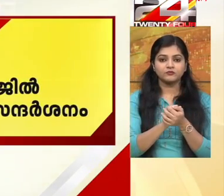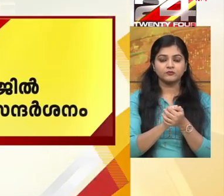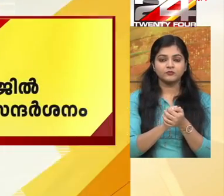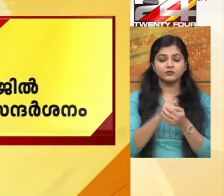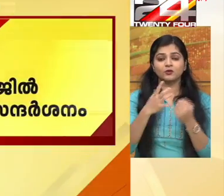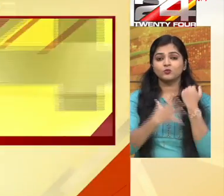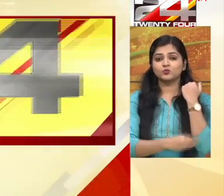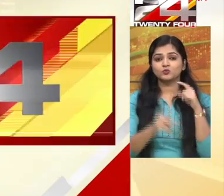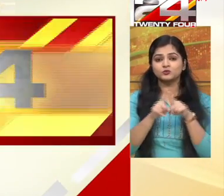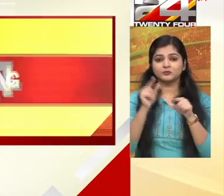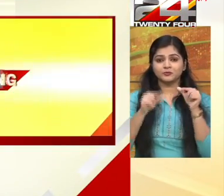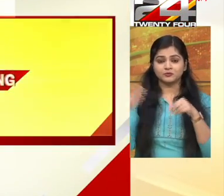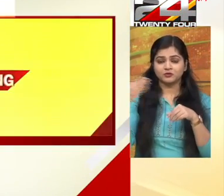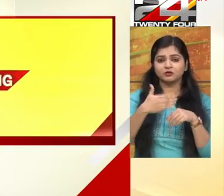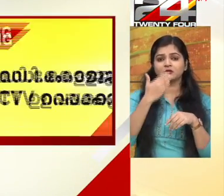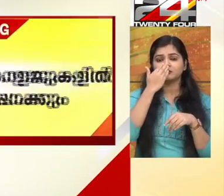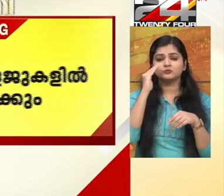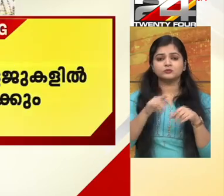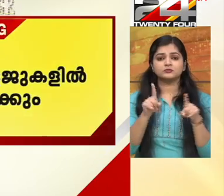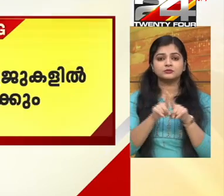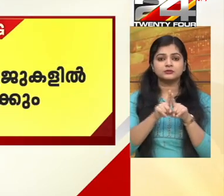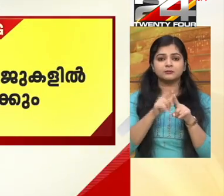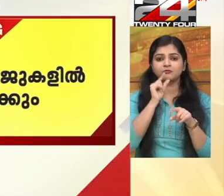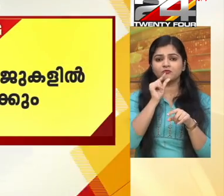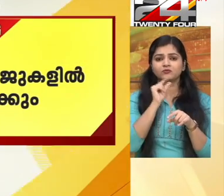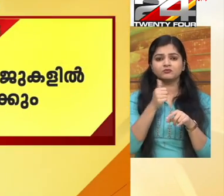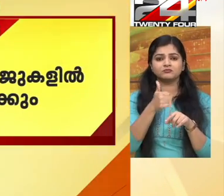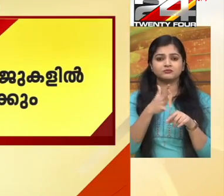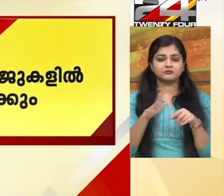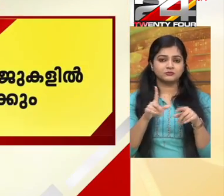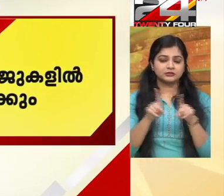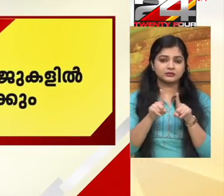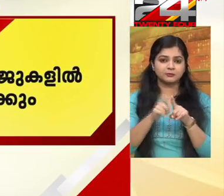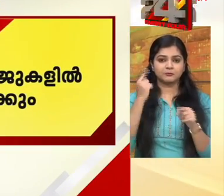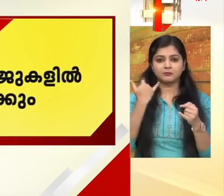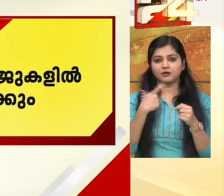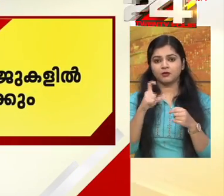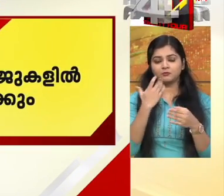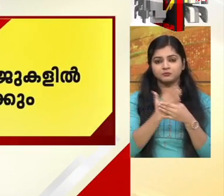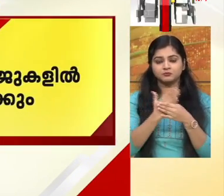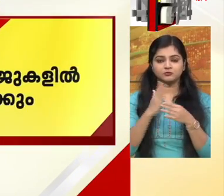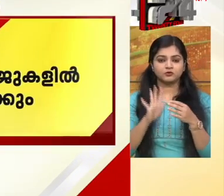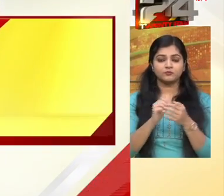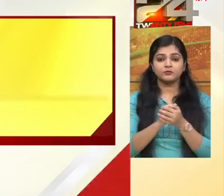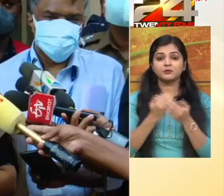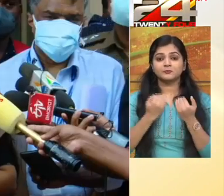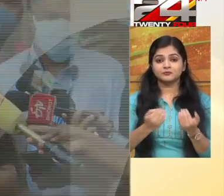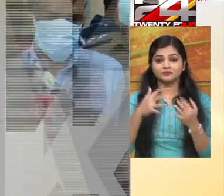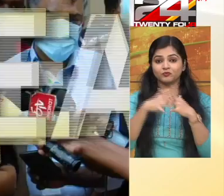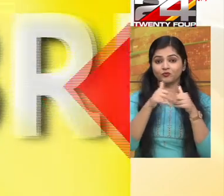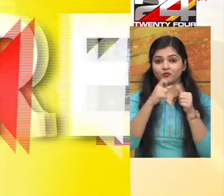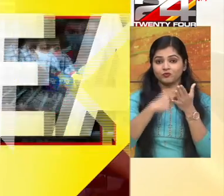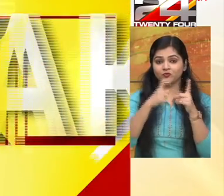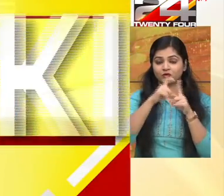വരുന്നത് അവരോട് വളരെ മോശമായ രീതിയിൽ പെരുമാറുന്നു. വിവിധ പിന്നെ ഈ പറയുന്ന പല സ്ഥലങ്ങളും പ്രസവ വാർഡിൽ ഉൾപ്പെടെ അത്തരത്തിൽ